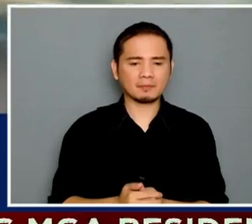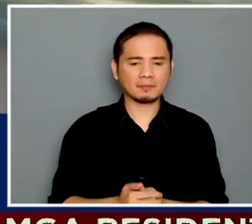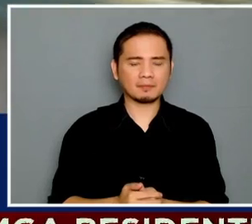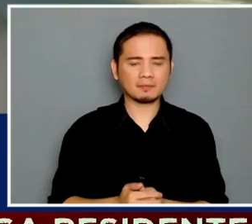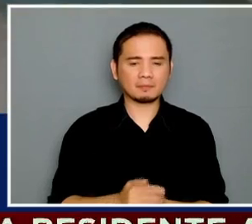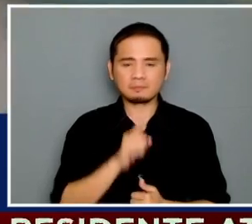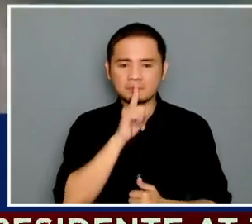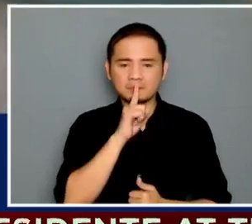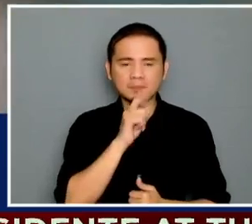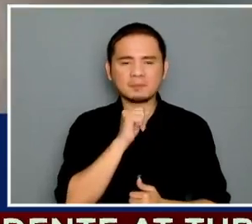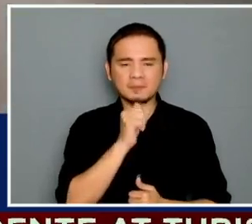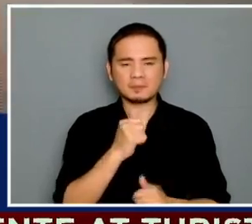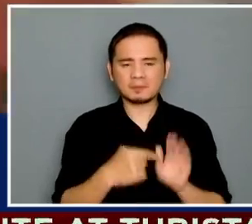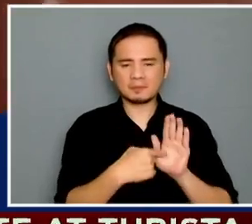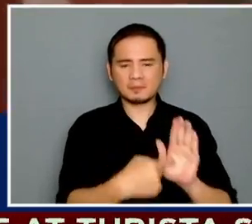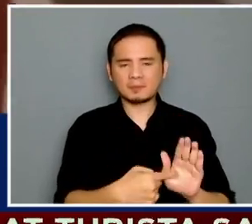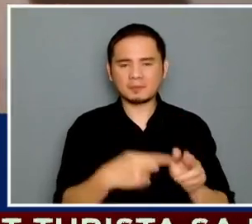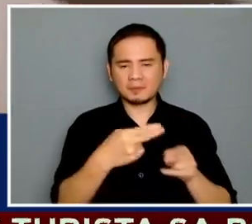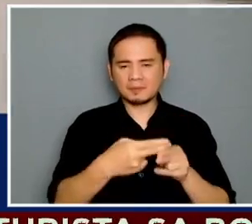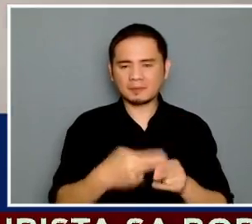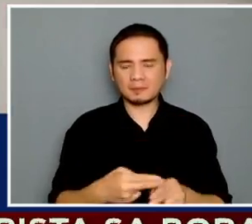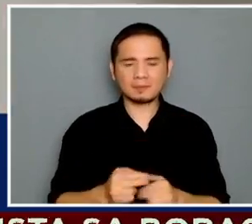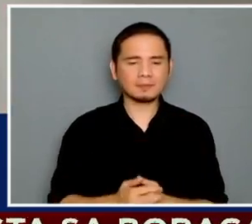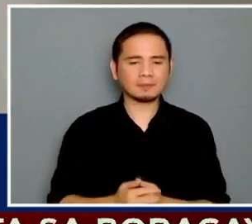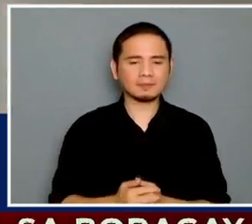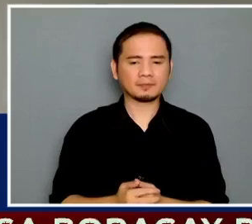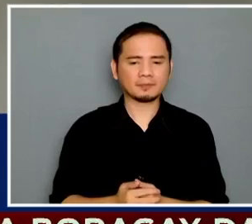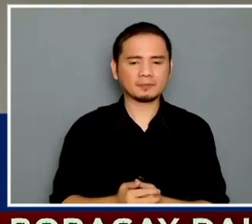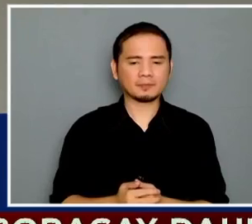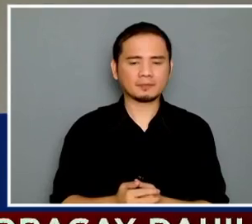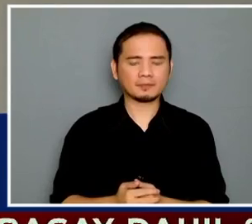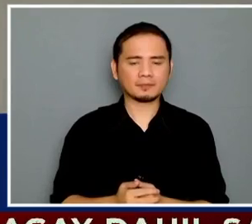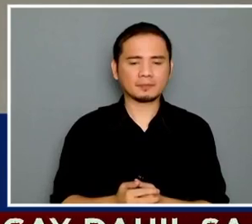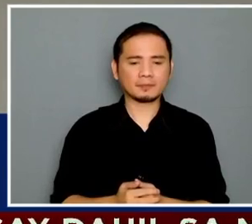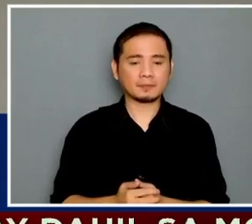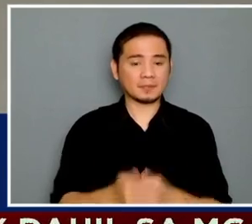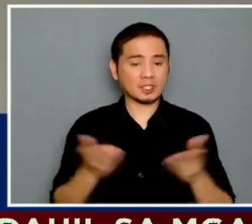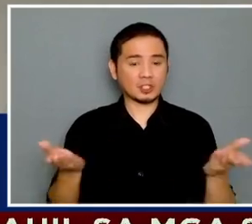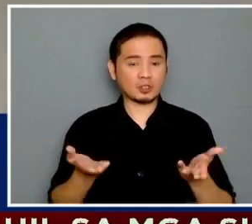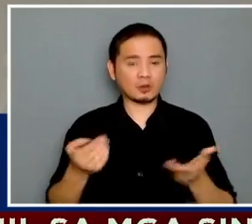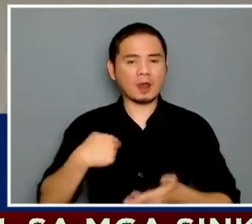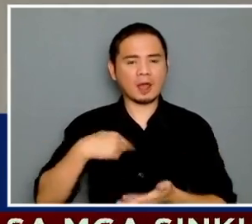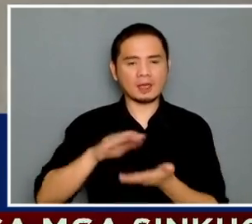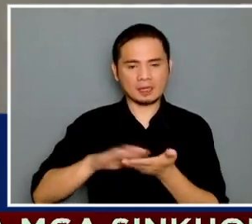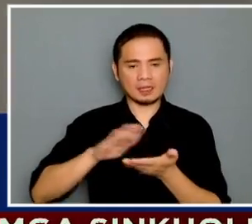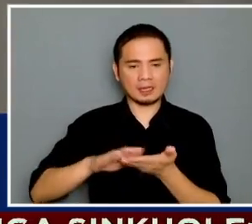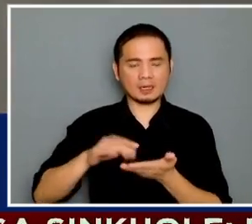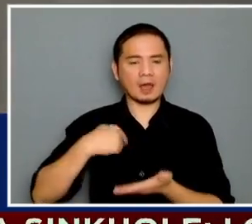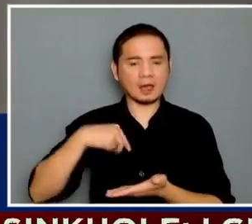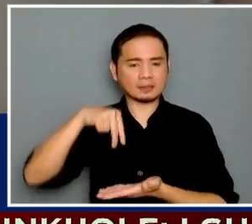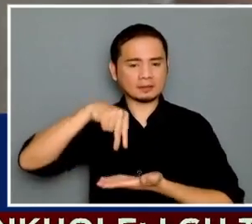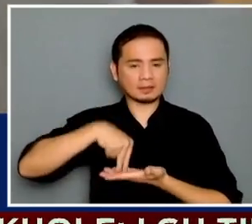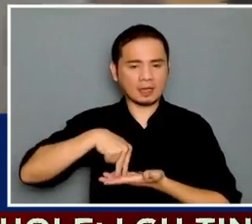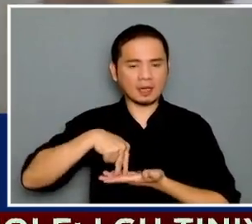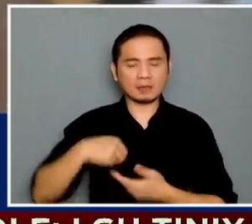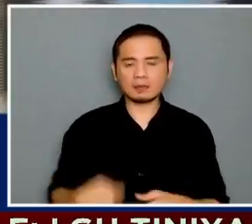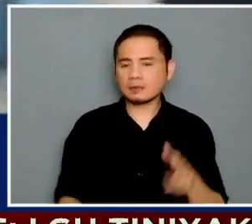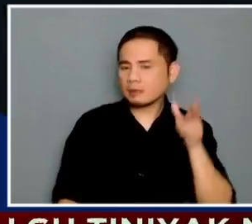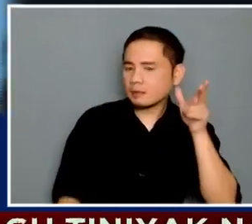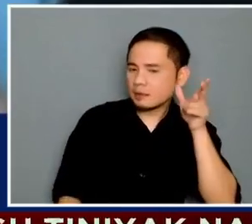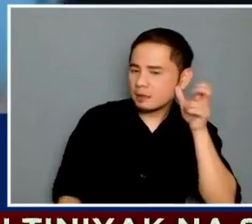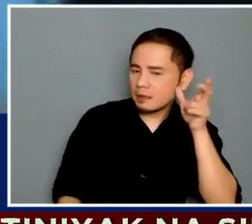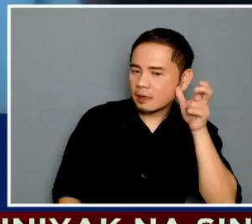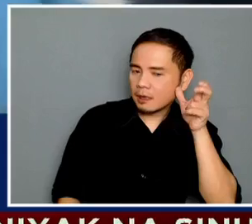dito ako nakatayo. Itong area, ito yung nililinis ko eh. Diyan ka nakatayo? Opo. Okay. Kaya nandun lang sila sa part na